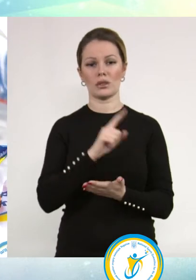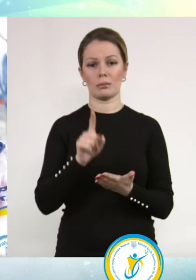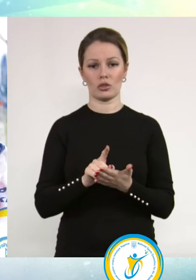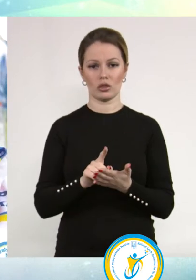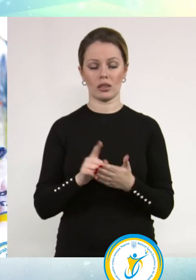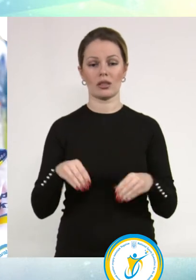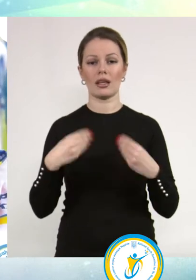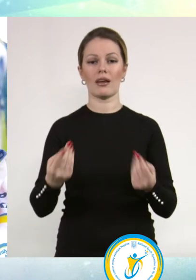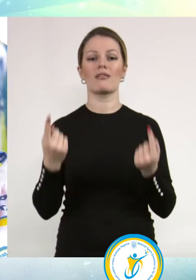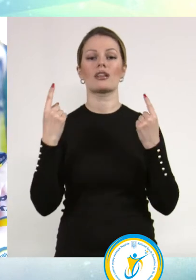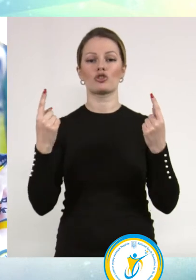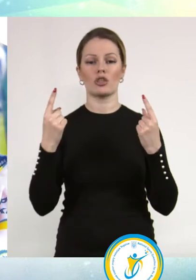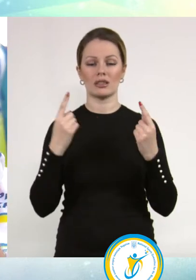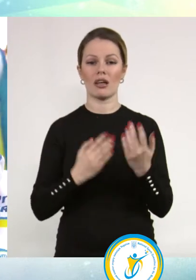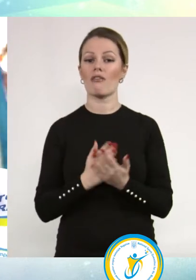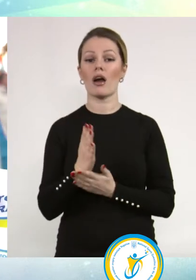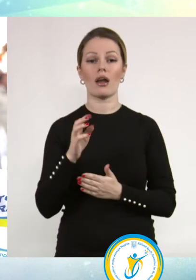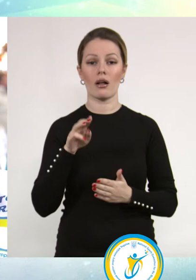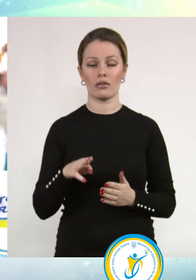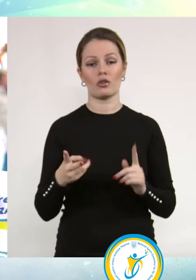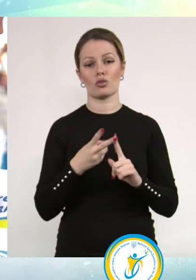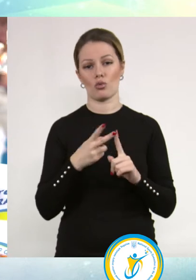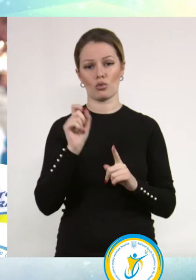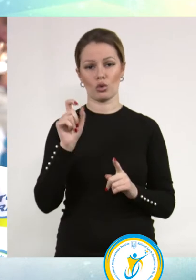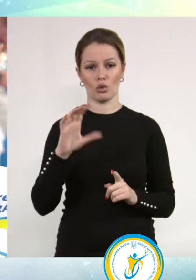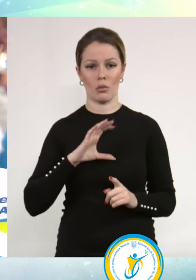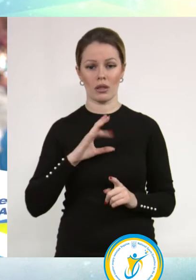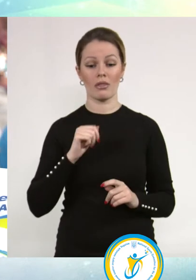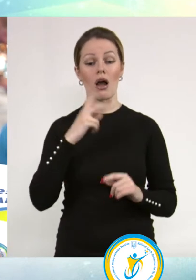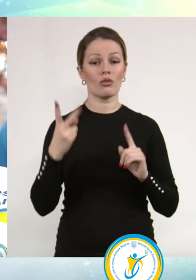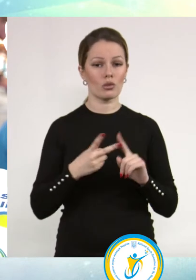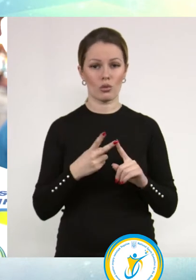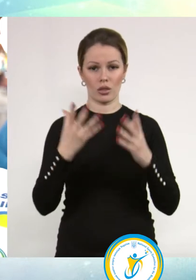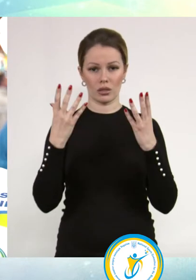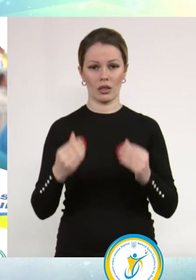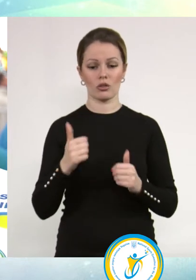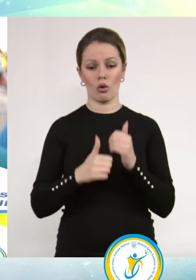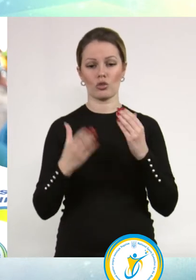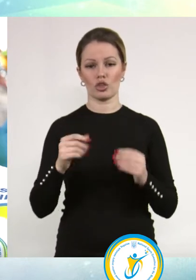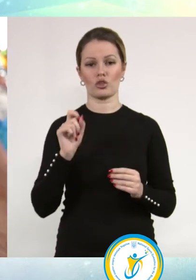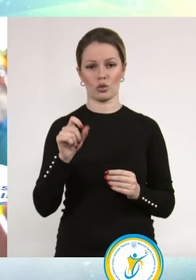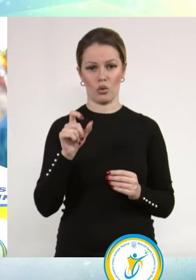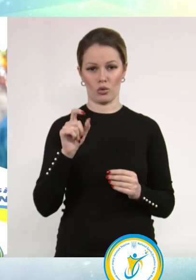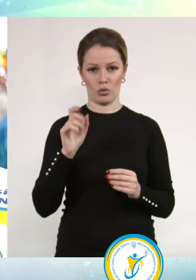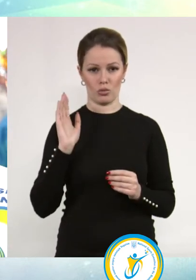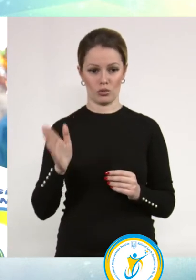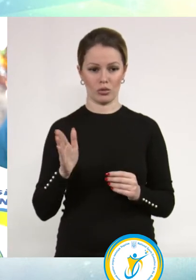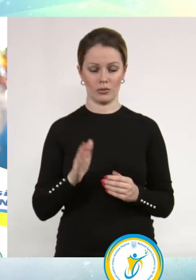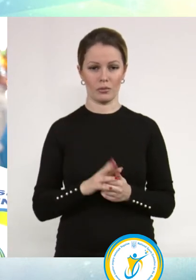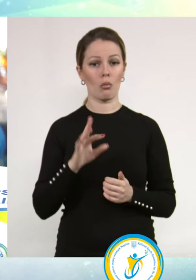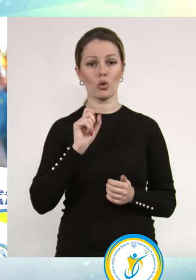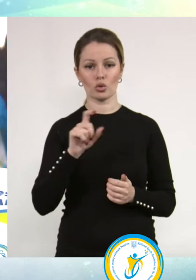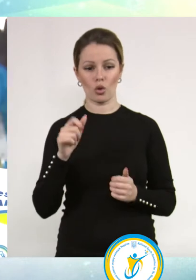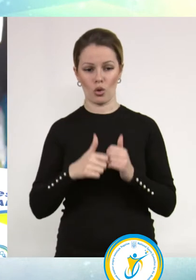дає величезний варіант. Другу золоту медаль на другий день, кожен день по золотої. Боже, якби кожен день по